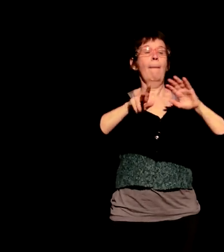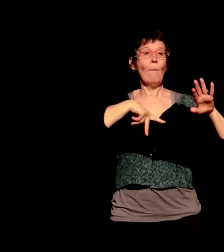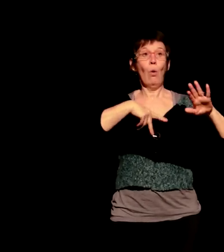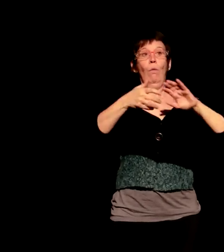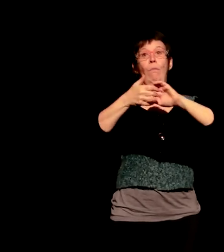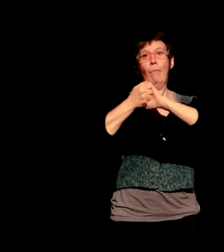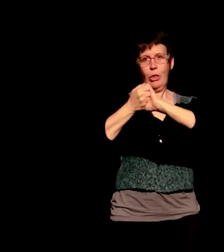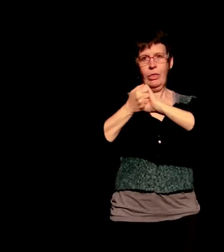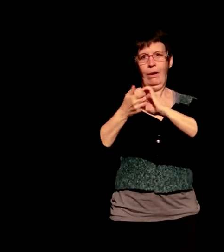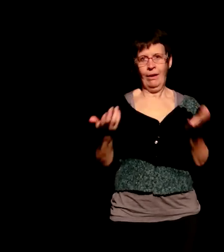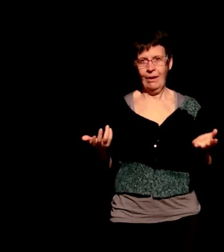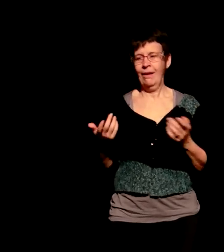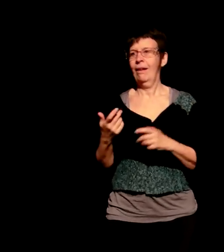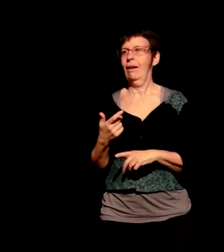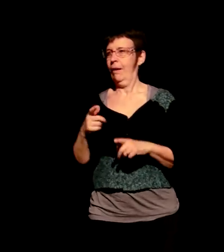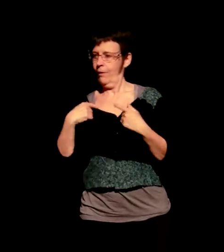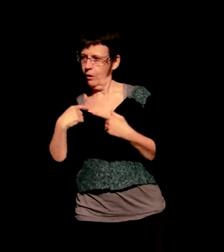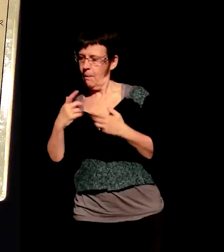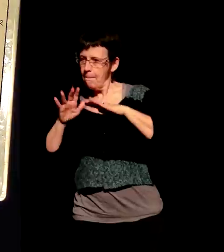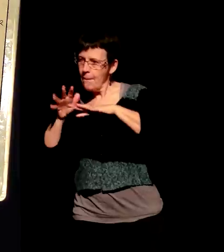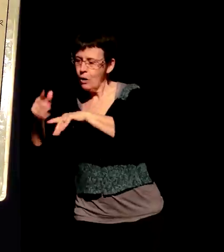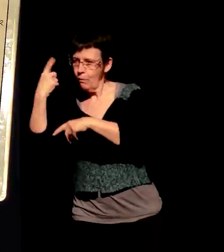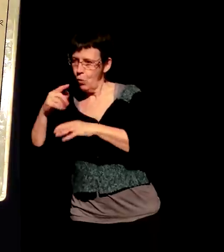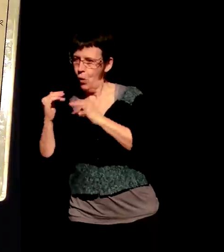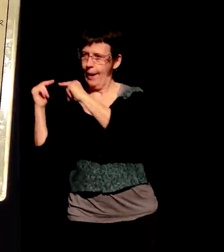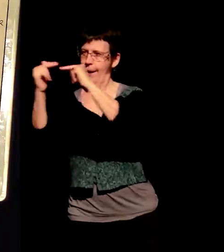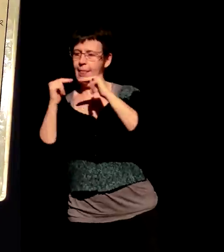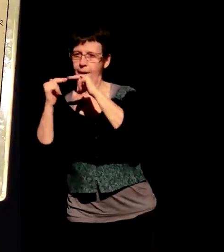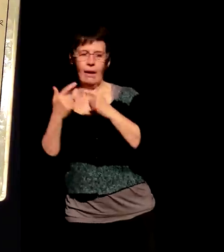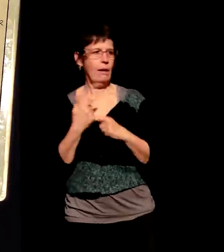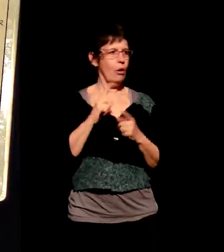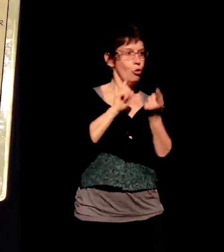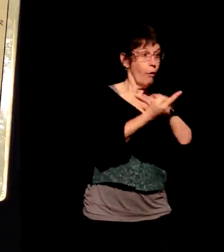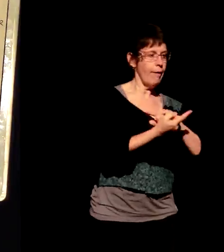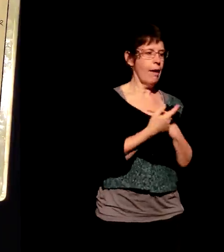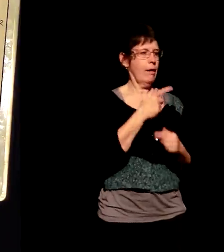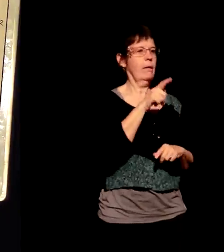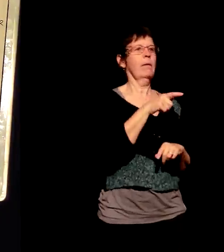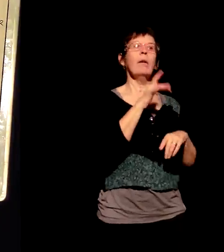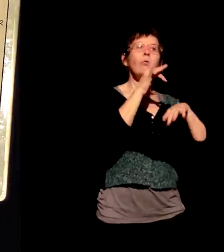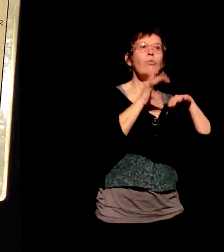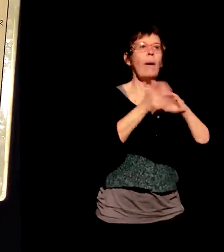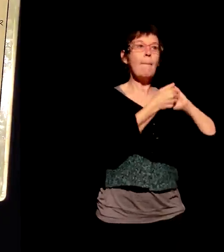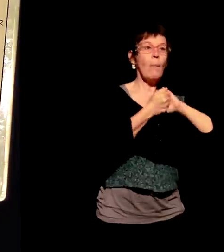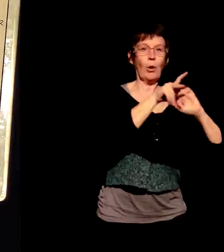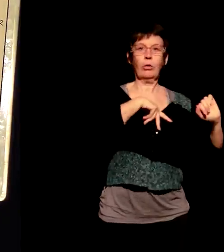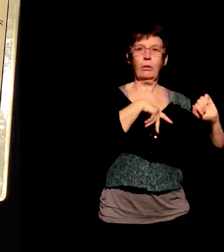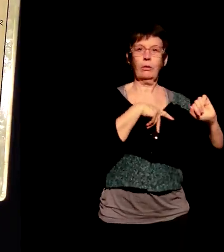On est passé de « Nous voulons tous être égaux, marche pour l'égalité » à « Touche pas à mon pote ». Mon pote. Mon pote, c'est